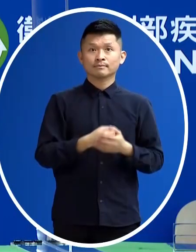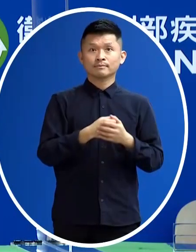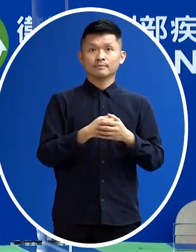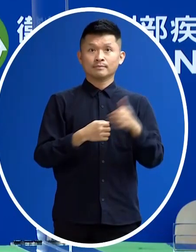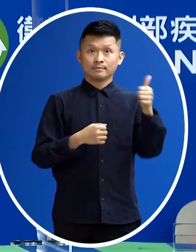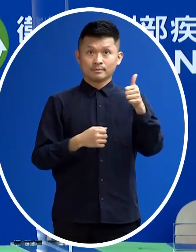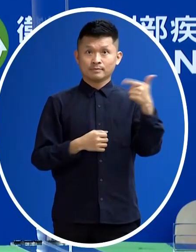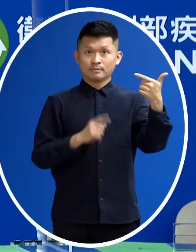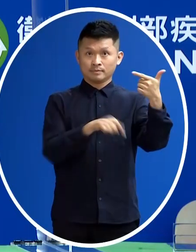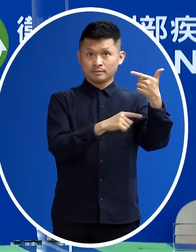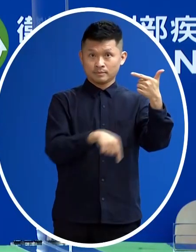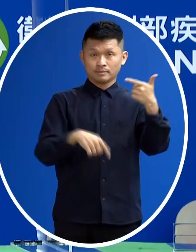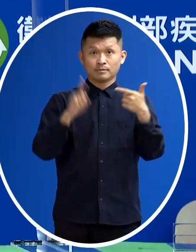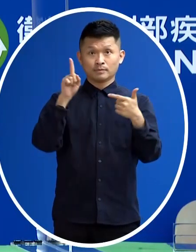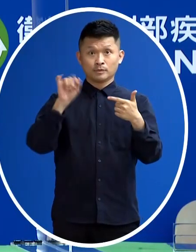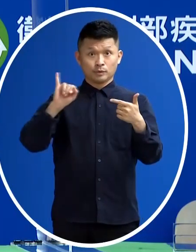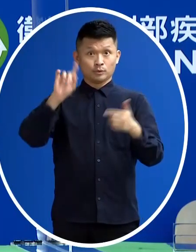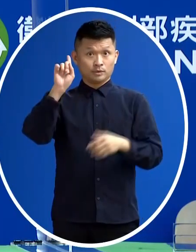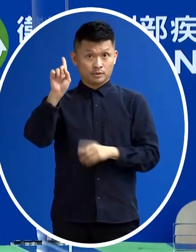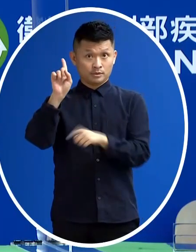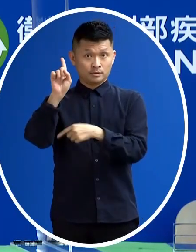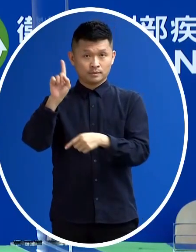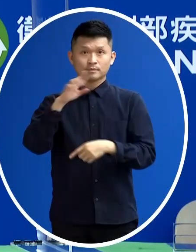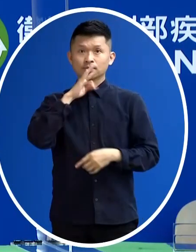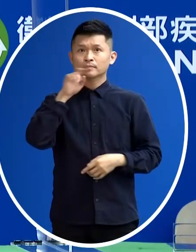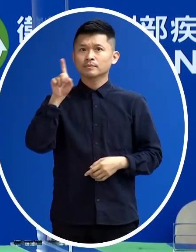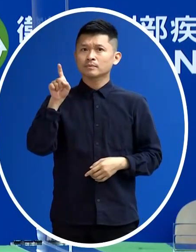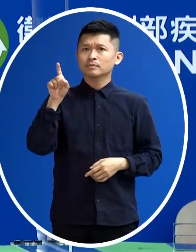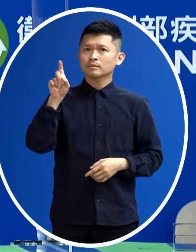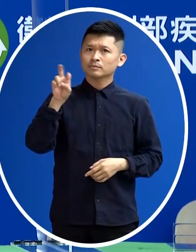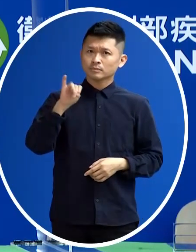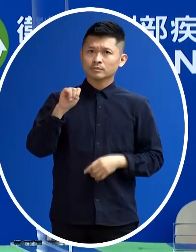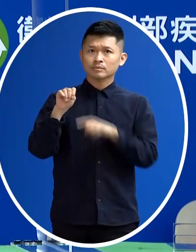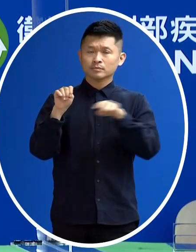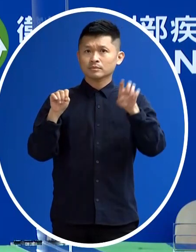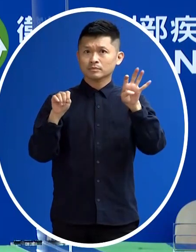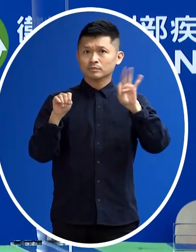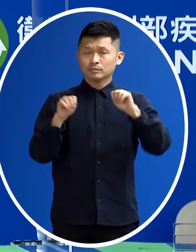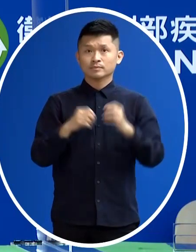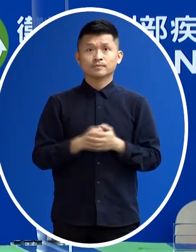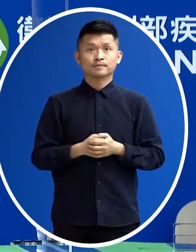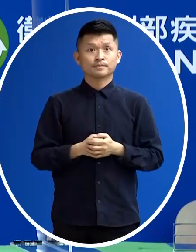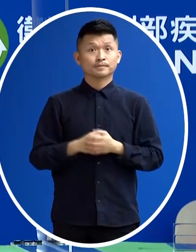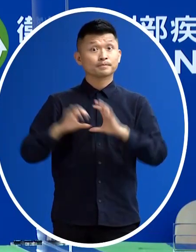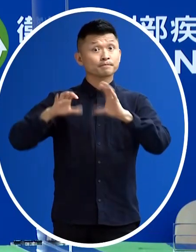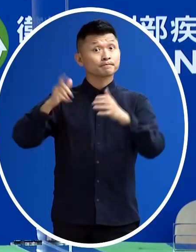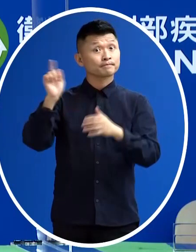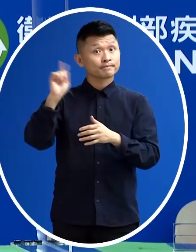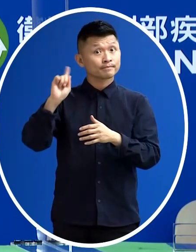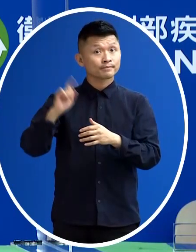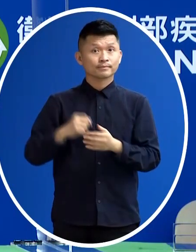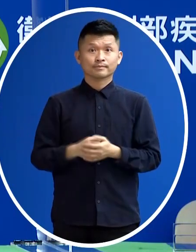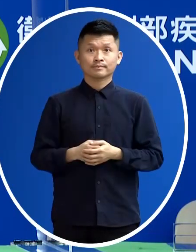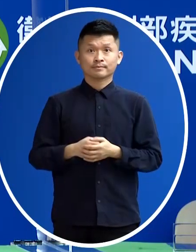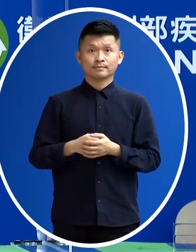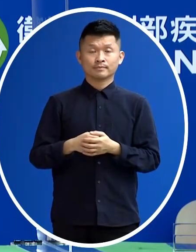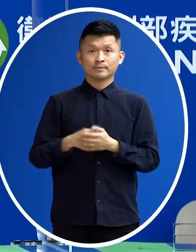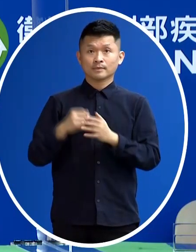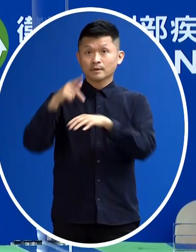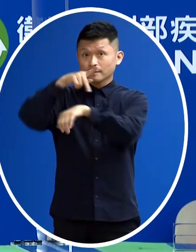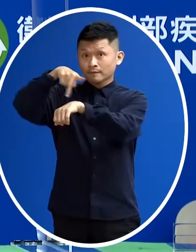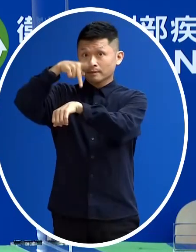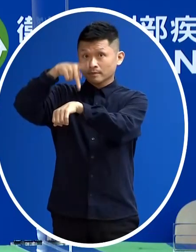例男性，一例女性，年龄介20多岁到40多岁之间。那分别来自有三例是菲律